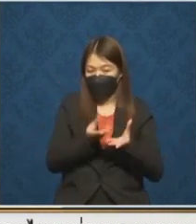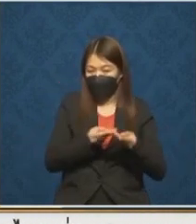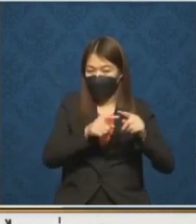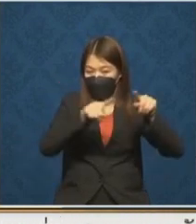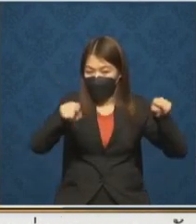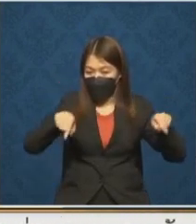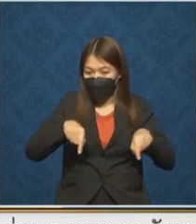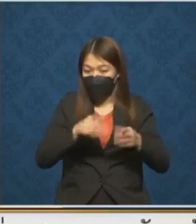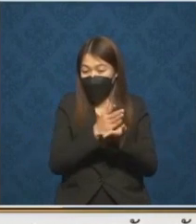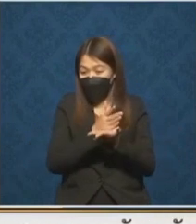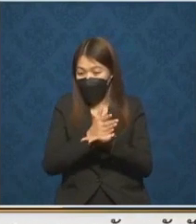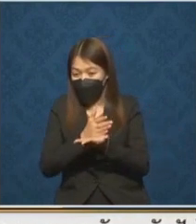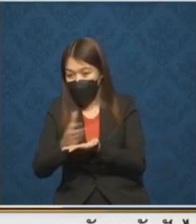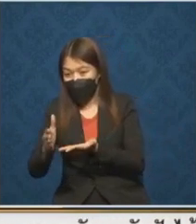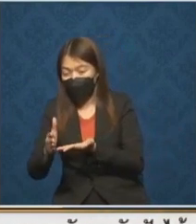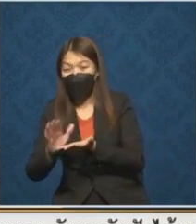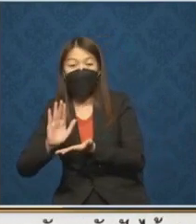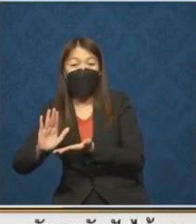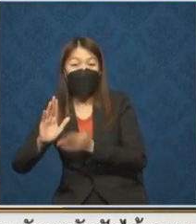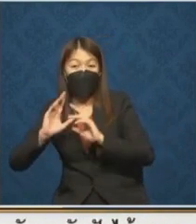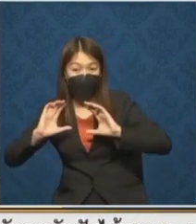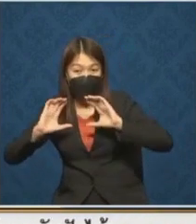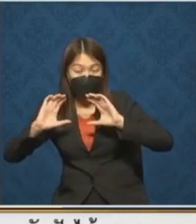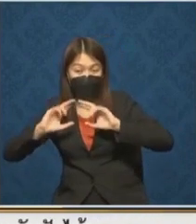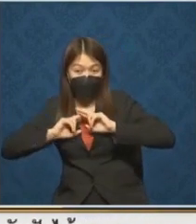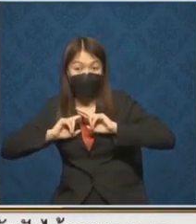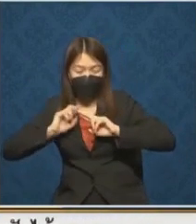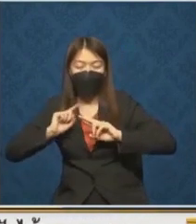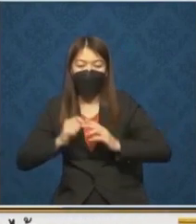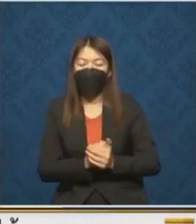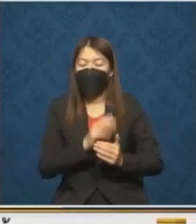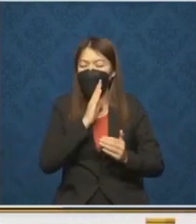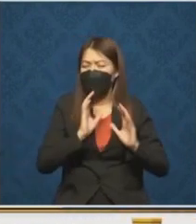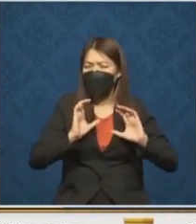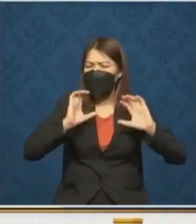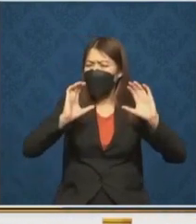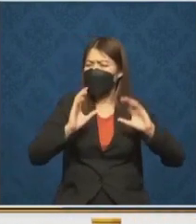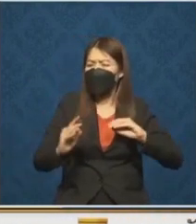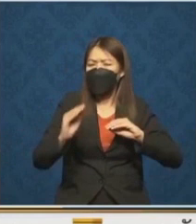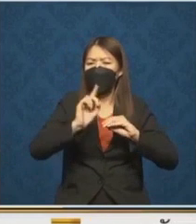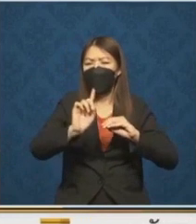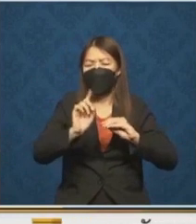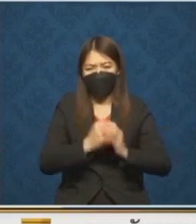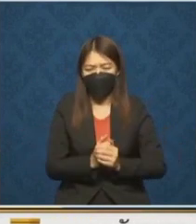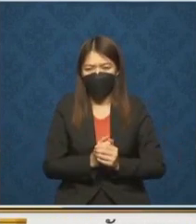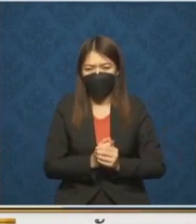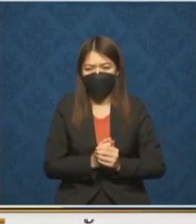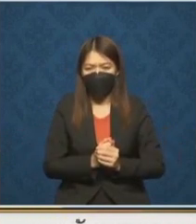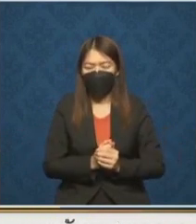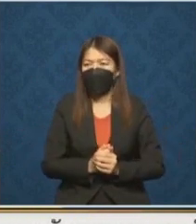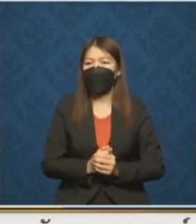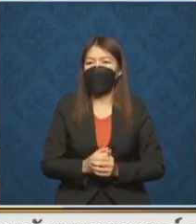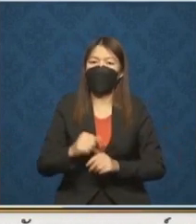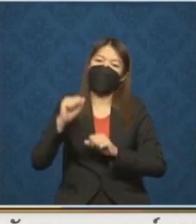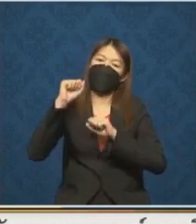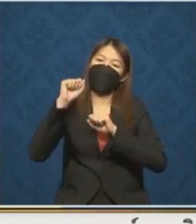แต่ส่วนของรัฐจะเพิ่มทดนได้อย่ไรครักเพิ่มทดินก็คือได้การไปประกา